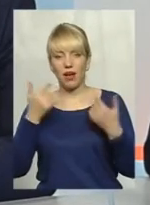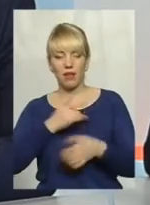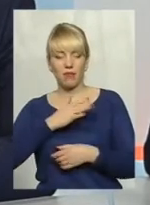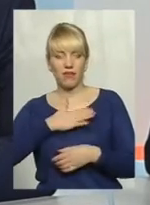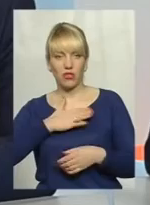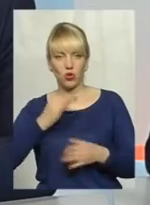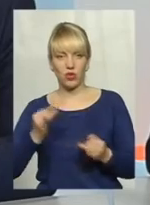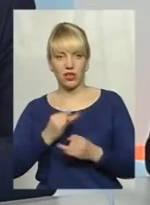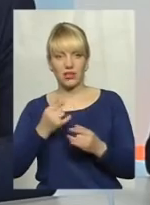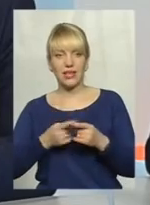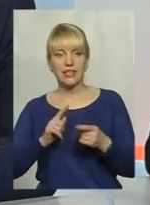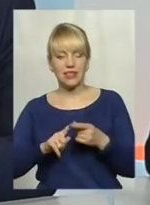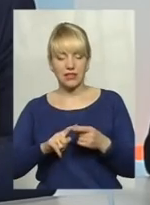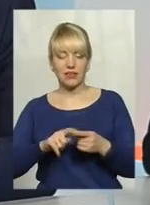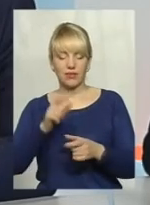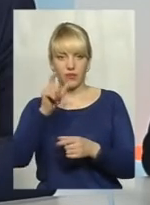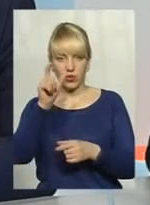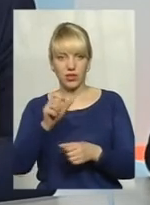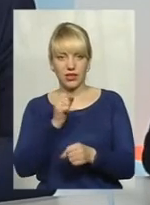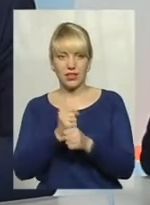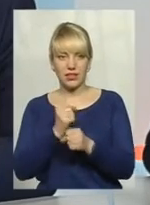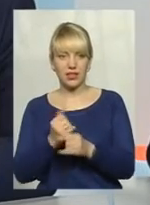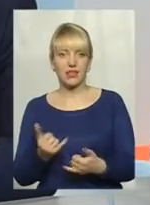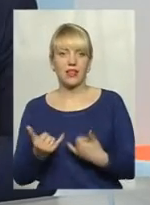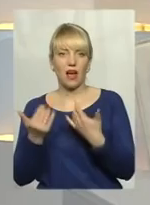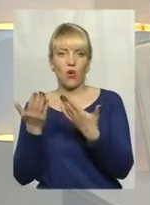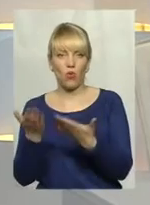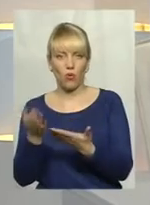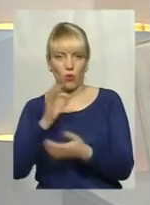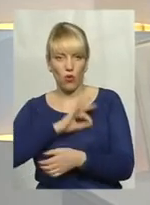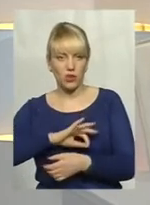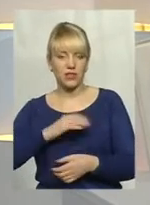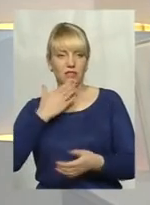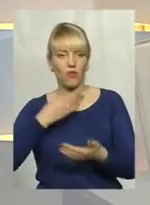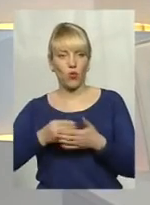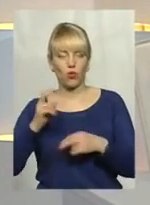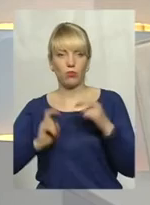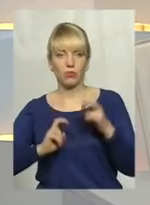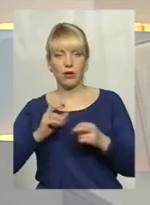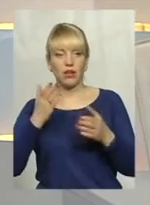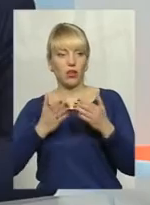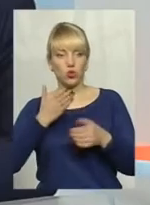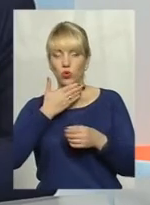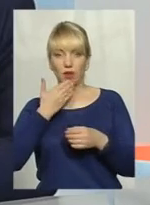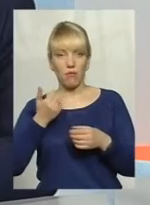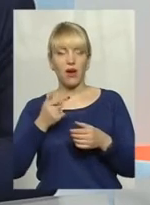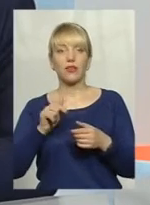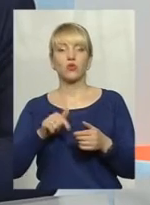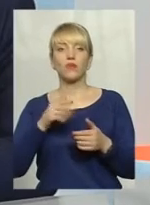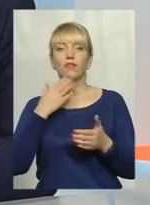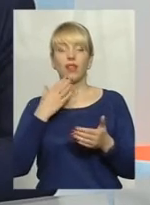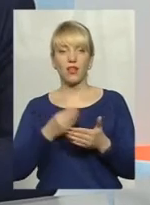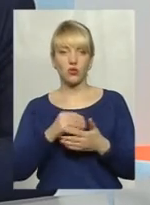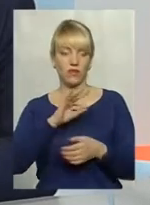приватного інтересу. Він діє для на користь свого підприємства. Якщо немає тут власної